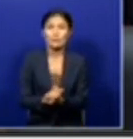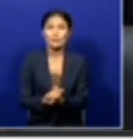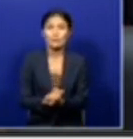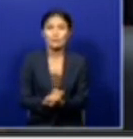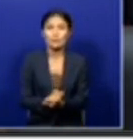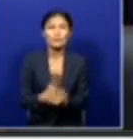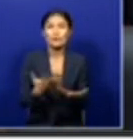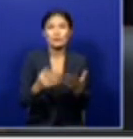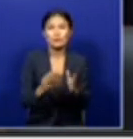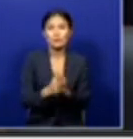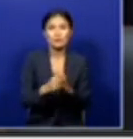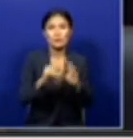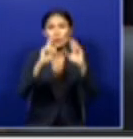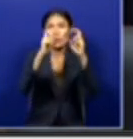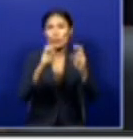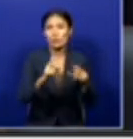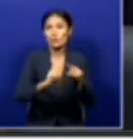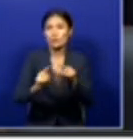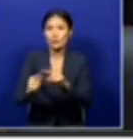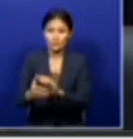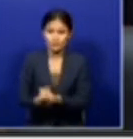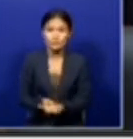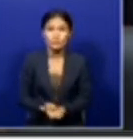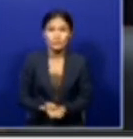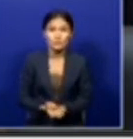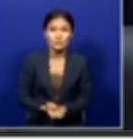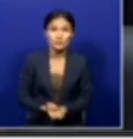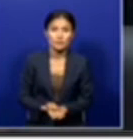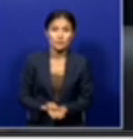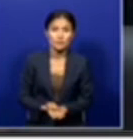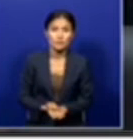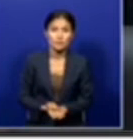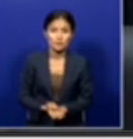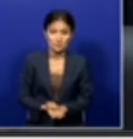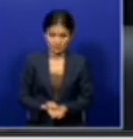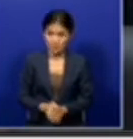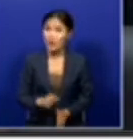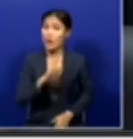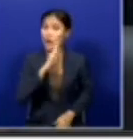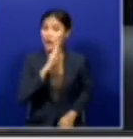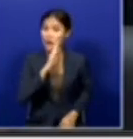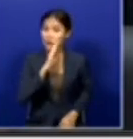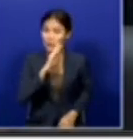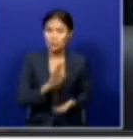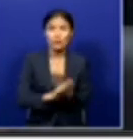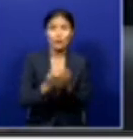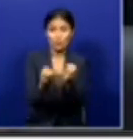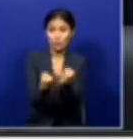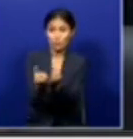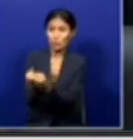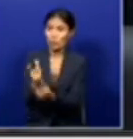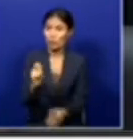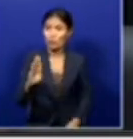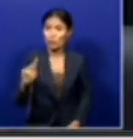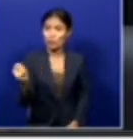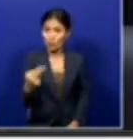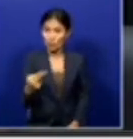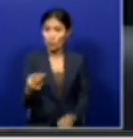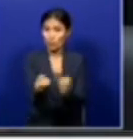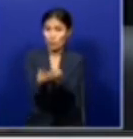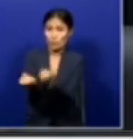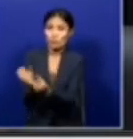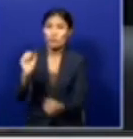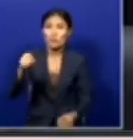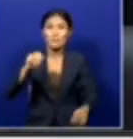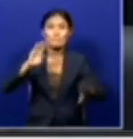เรื่องอะไรต่างๆท่านทำแบบนี้กับองค์กรปกครองส่วนท้องถิ่นมันเปรียบเทียบได้กับ